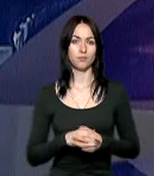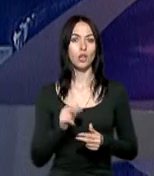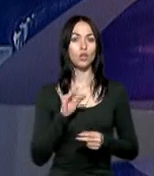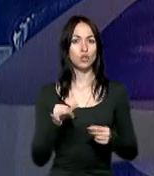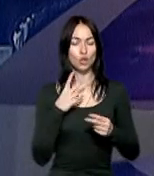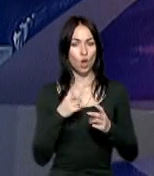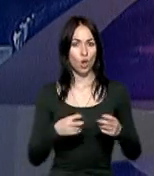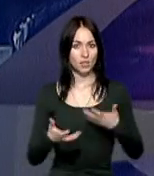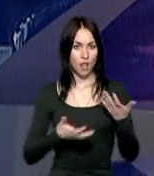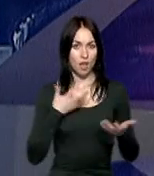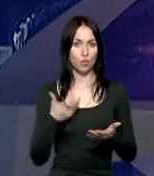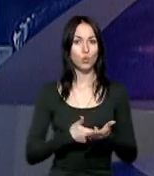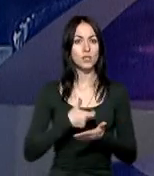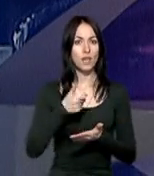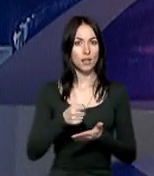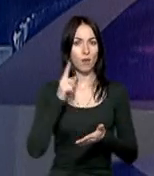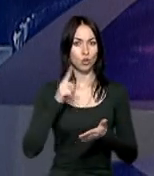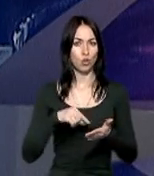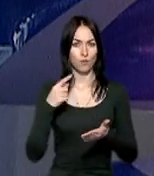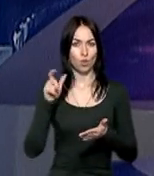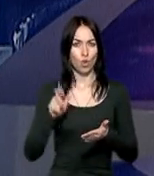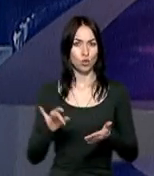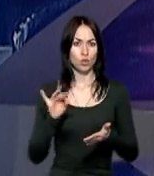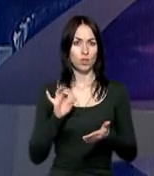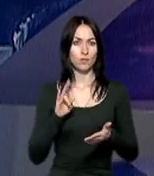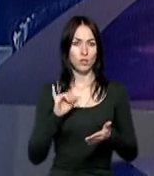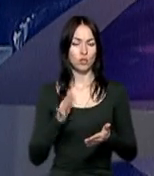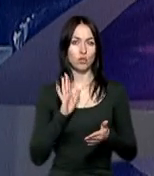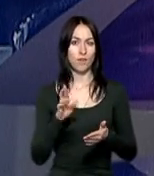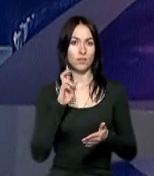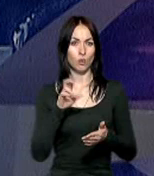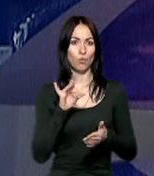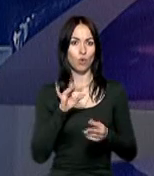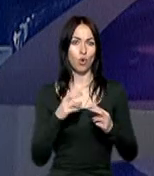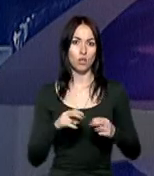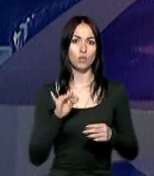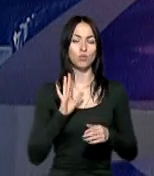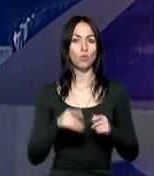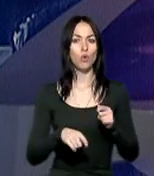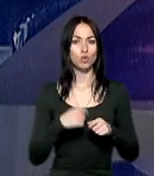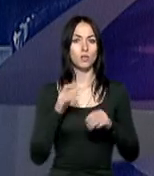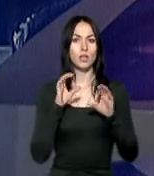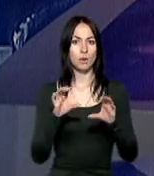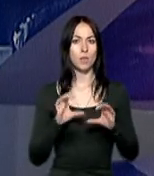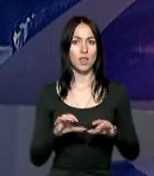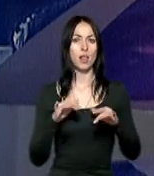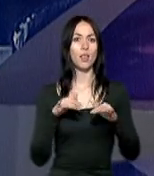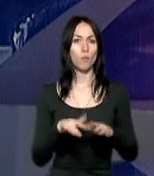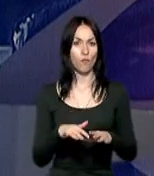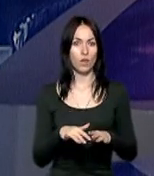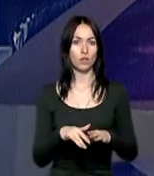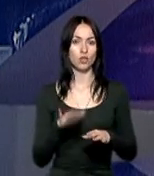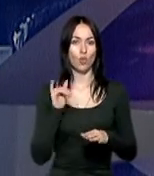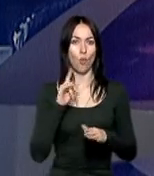Чи розглянули заяву довіреної особи Юлії Світличної у Державному бюро розслідувань та чи порушуватимуть кримінальне провадження,